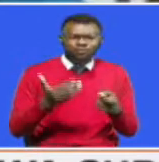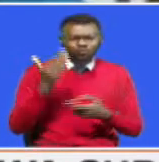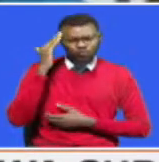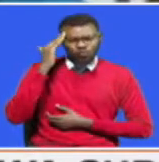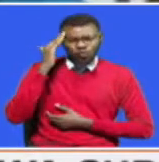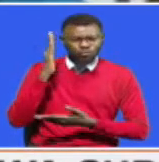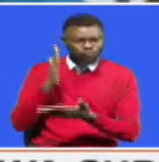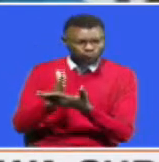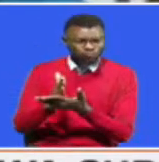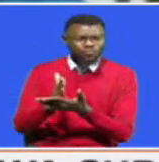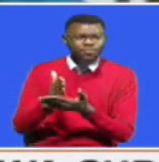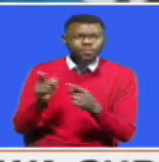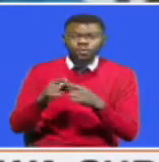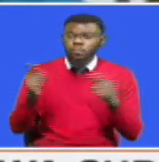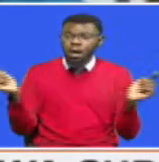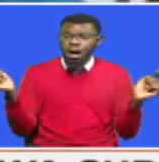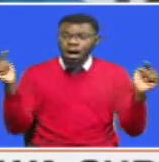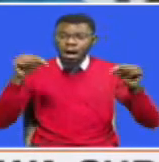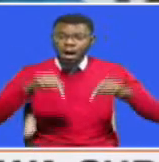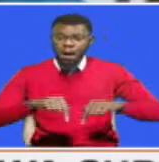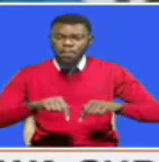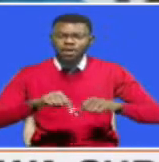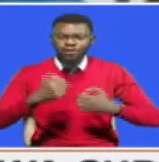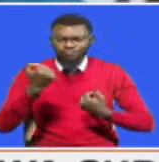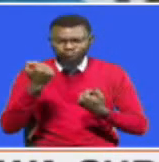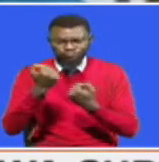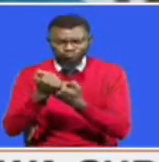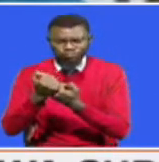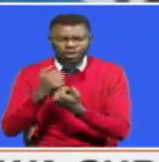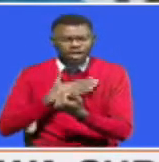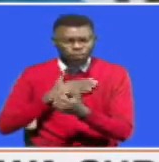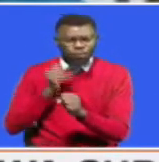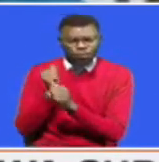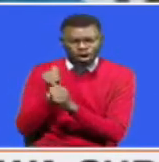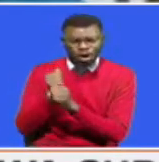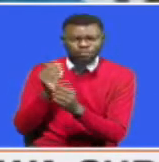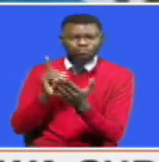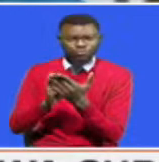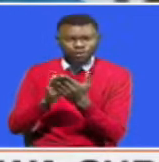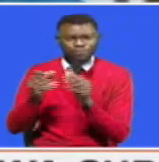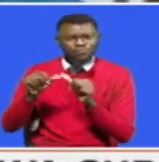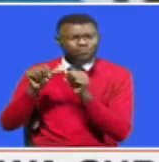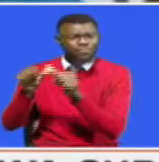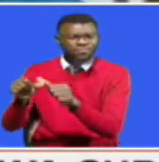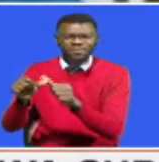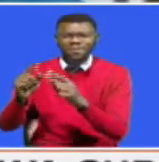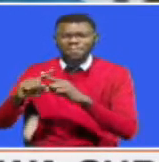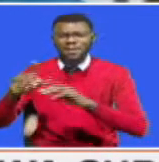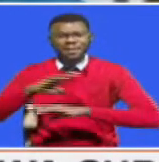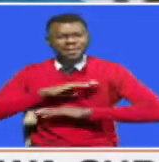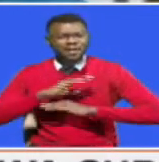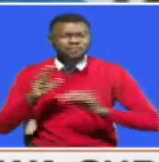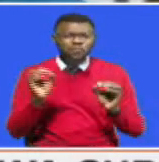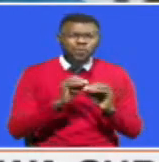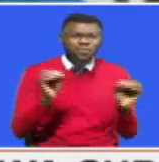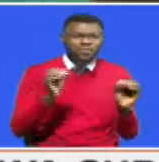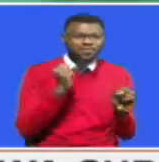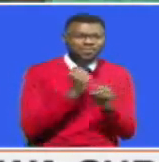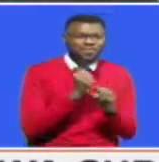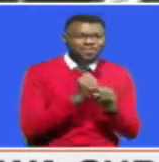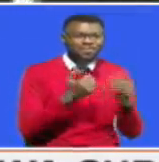matter. They are coming to complement what our own specialized doctors who are not enough are doing in the